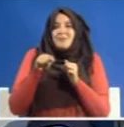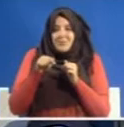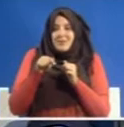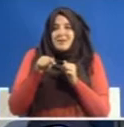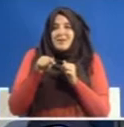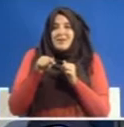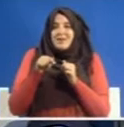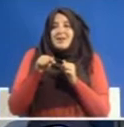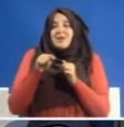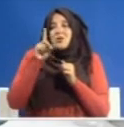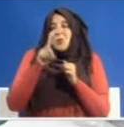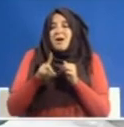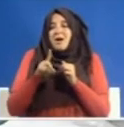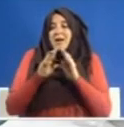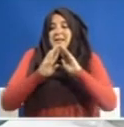فكرة جواز